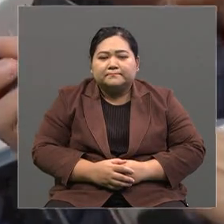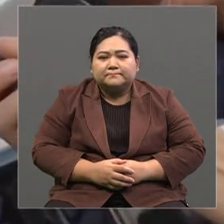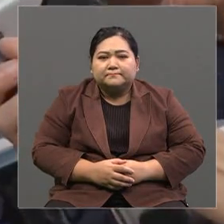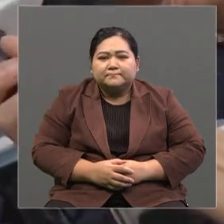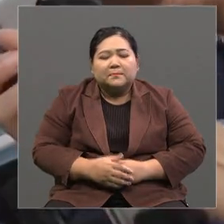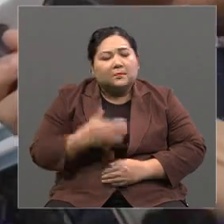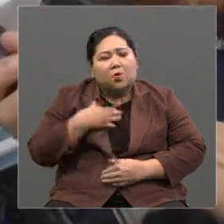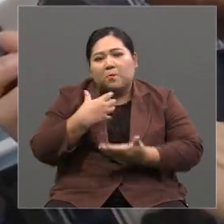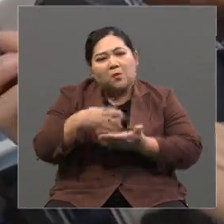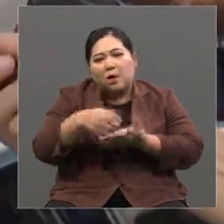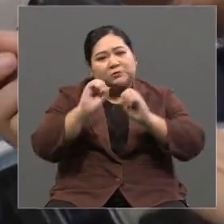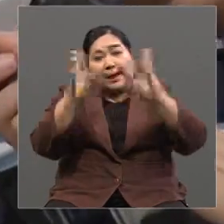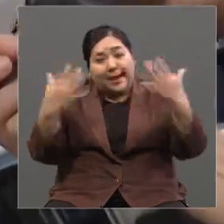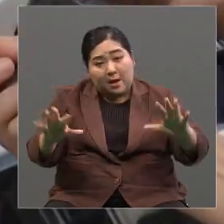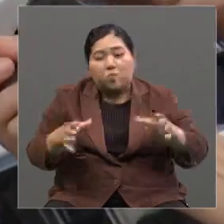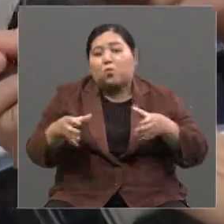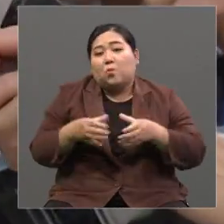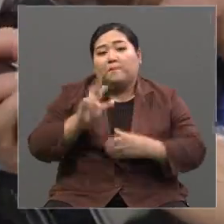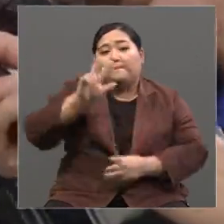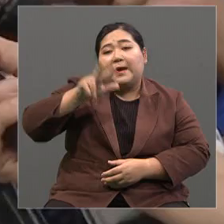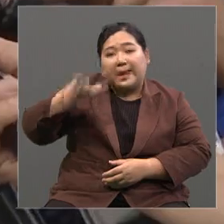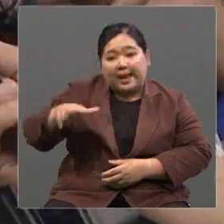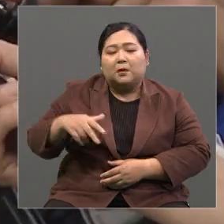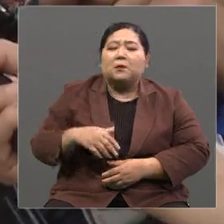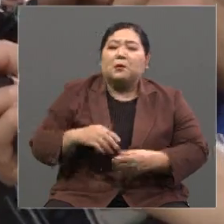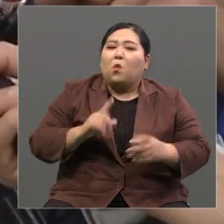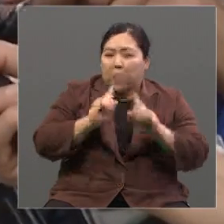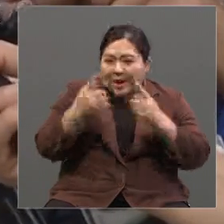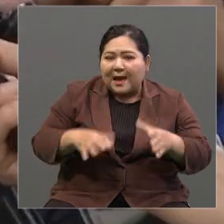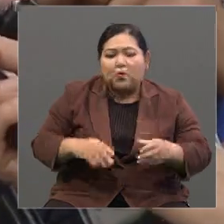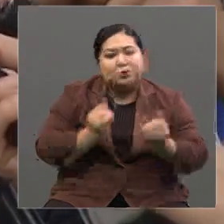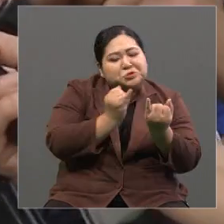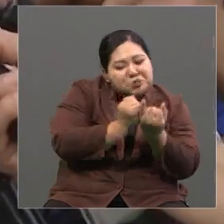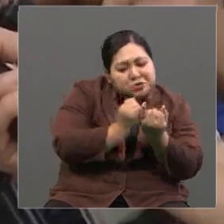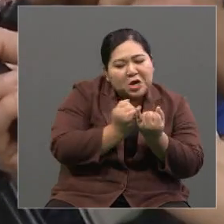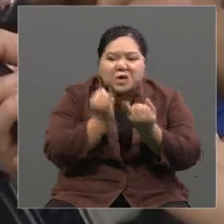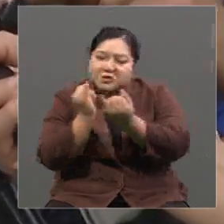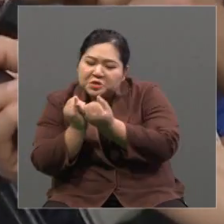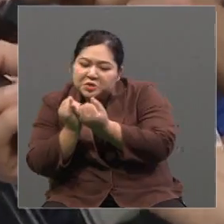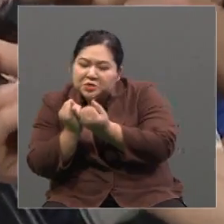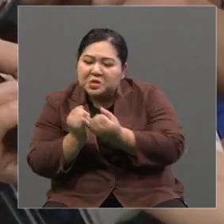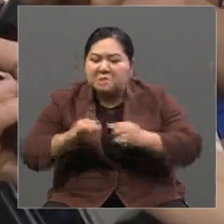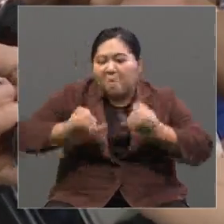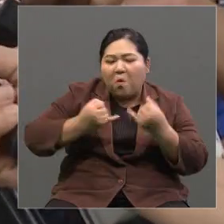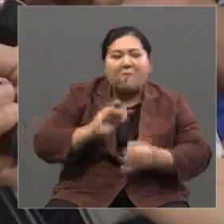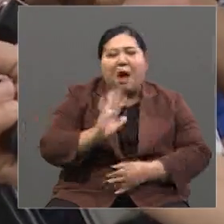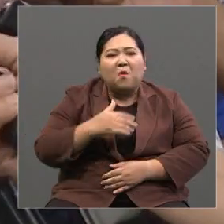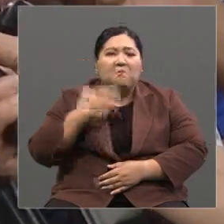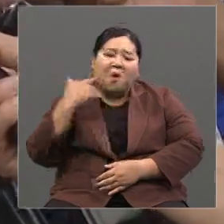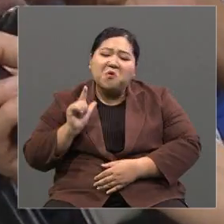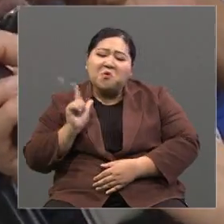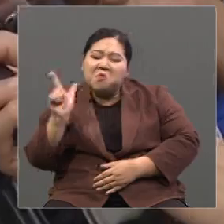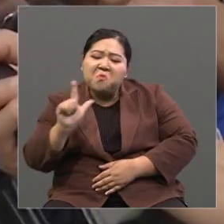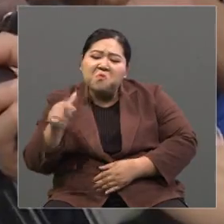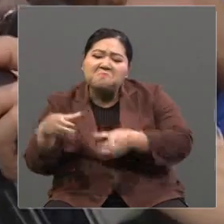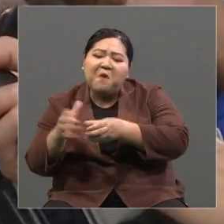ผมพูดชัดเจนแล้วครับว่าวันนี้เราพูดคุยกับทุกอย่างเราสลายขั้วเราไม่มีขั้วเราไม่มีลุงนะครับวันนี้ก็คืออะไรก็ได้